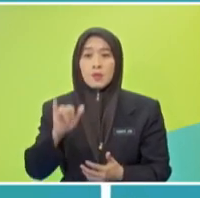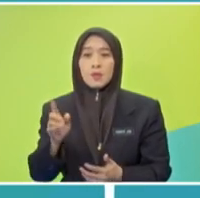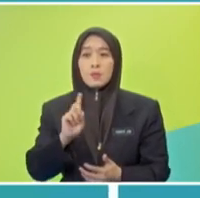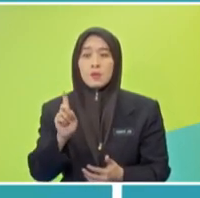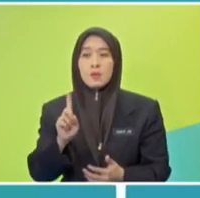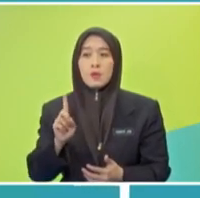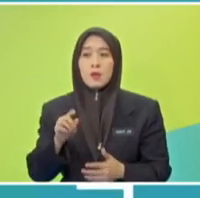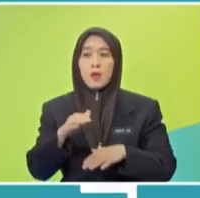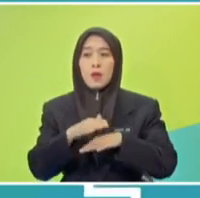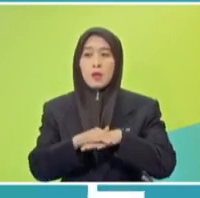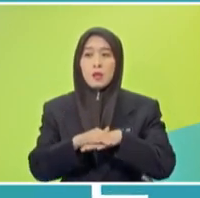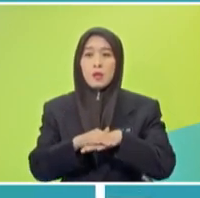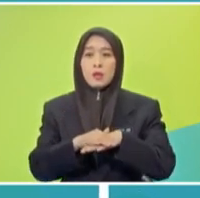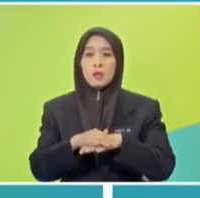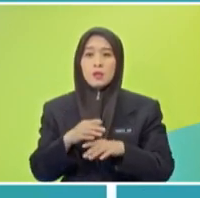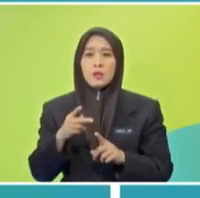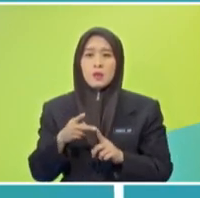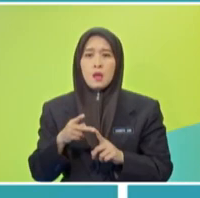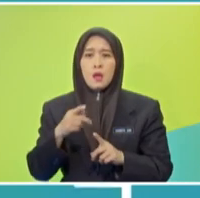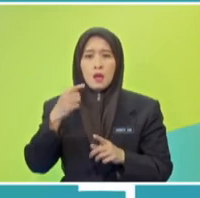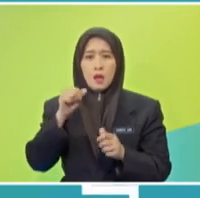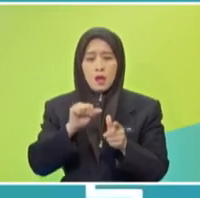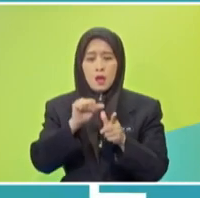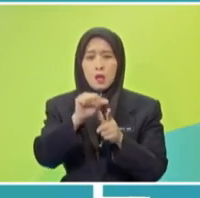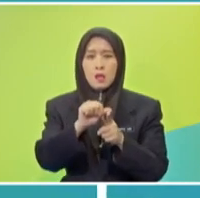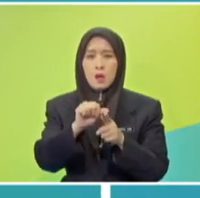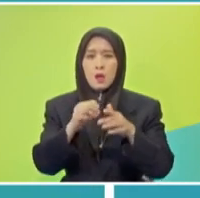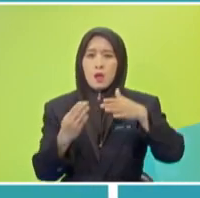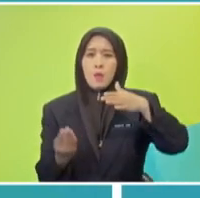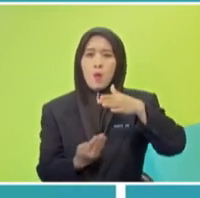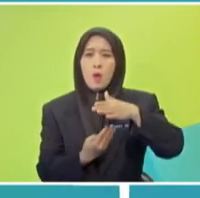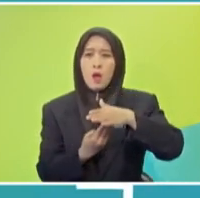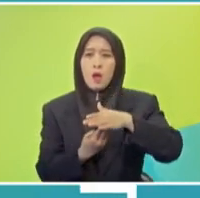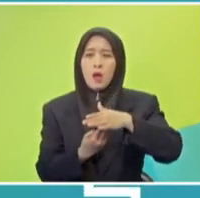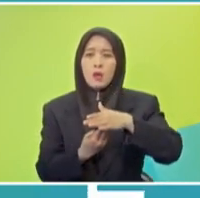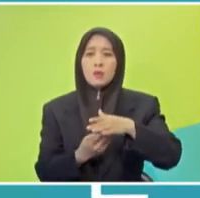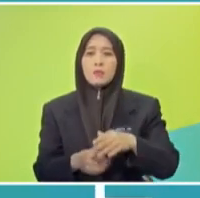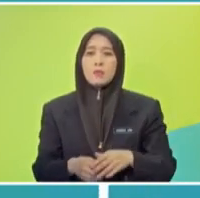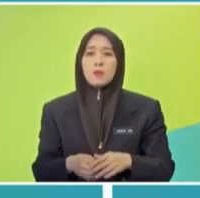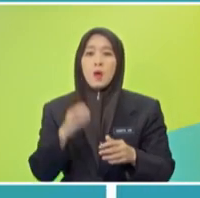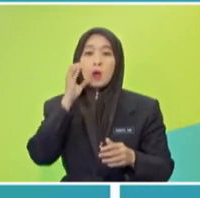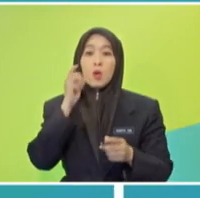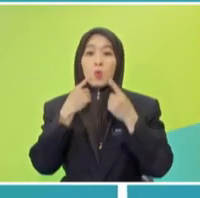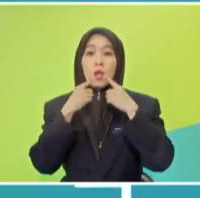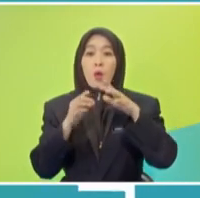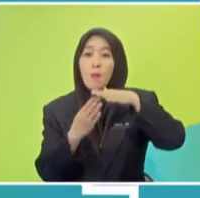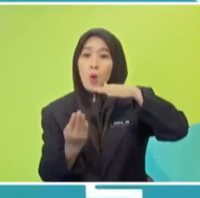di atas ke bawah di bawah ke bawah di bawah ya